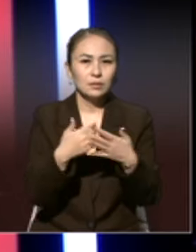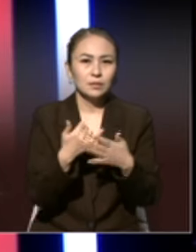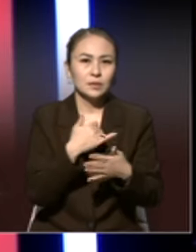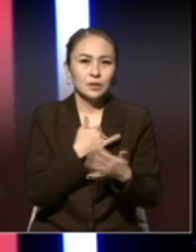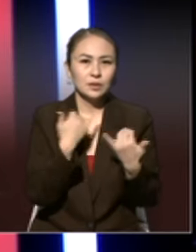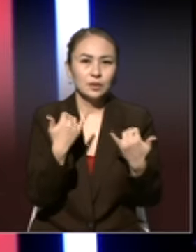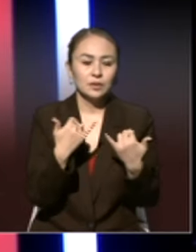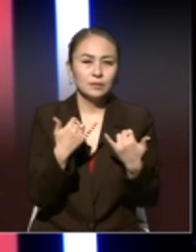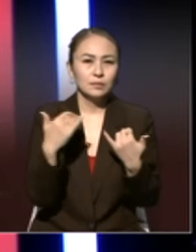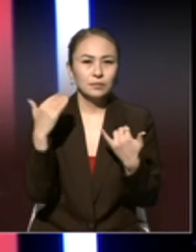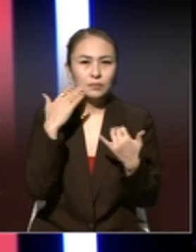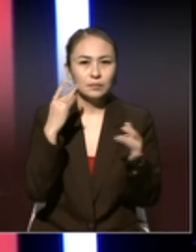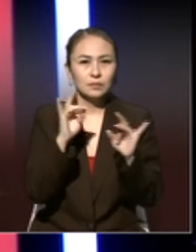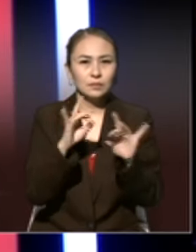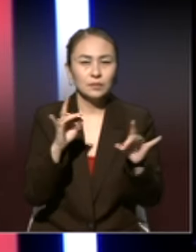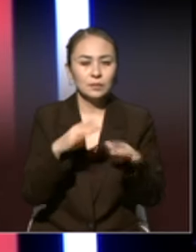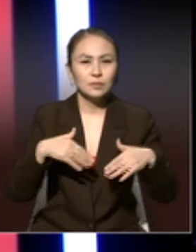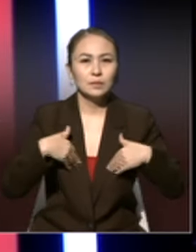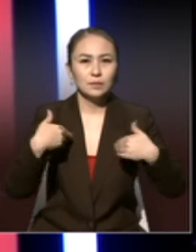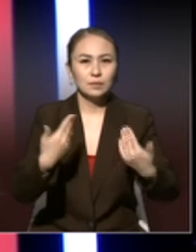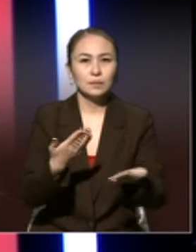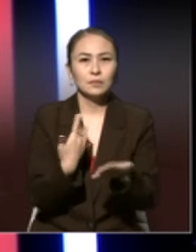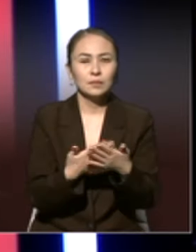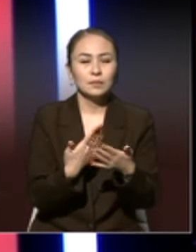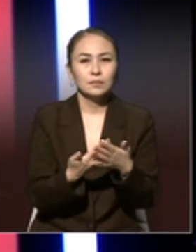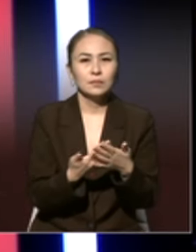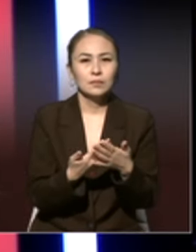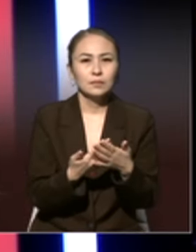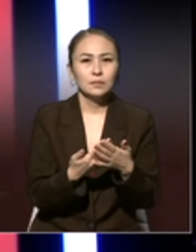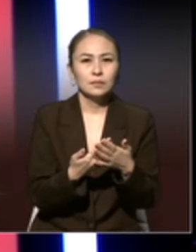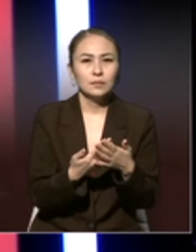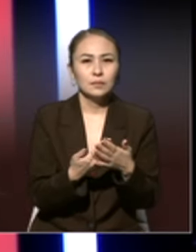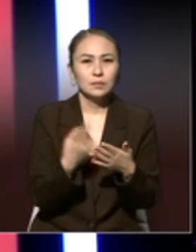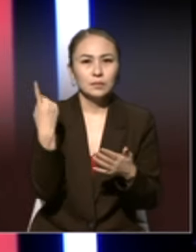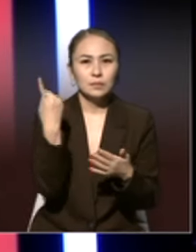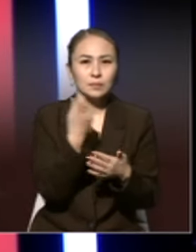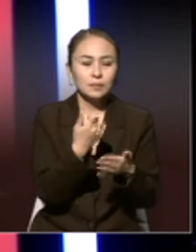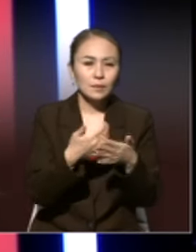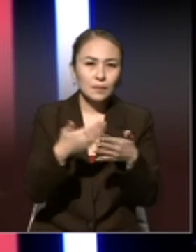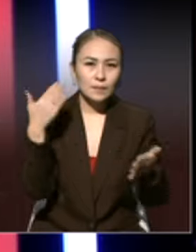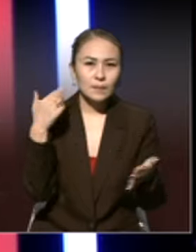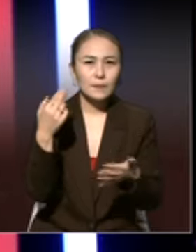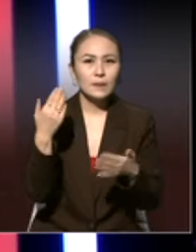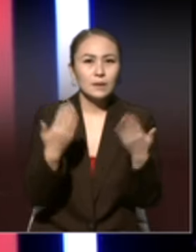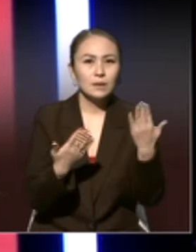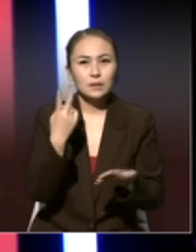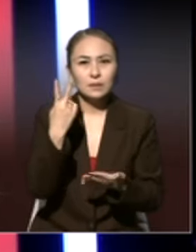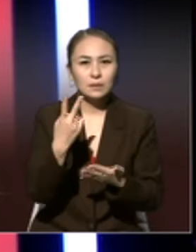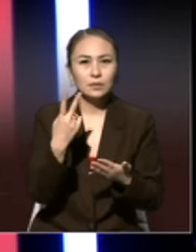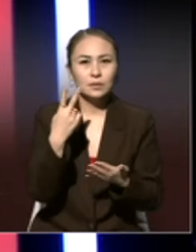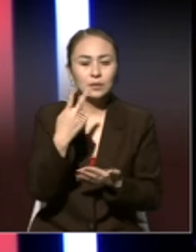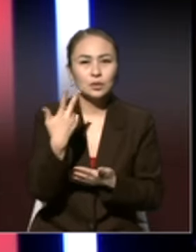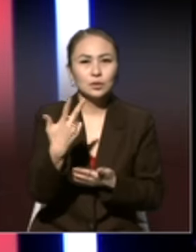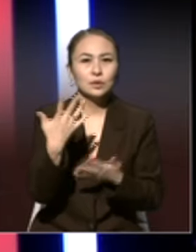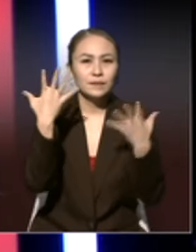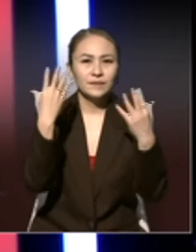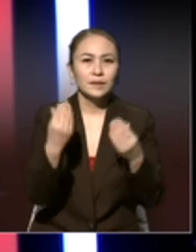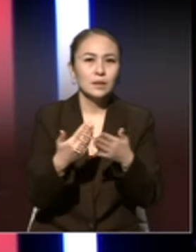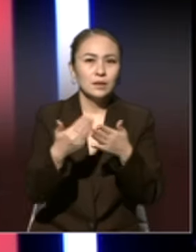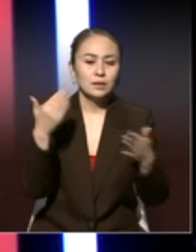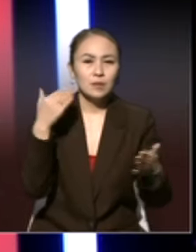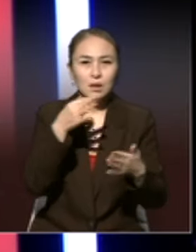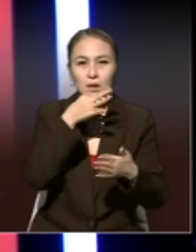қазір сарапшылар да айтып жатыр да, өз пікірлерімен бөлісіп жатыр. Неге бір апта бұрын, екі-үш күн бұрын айтпады